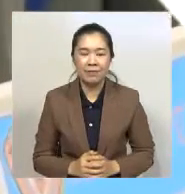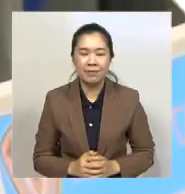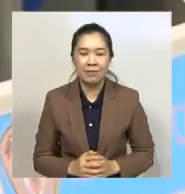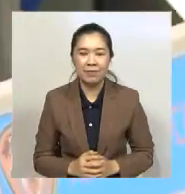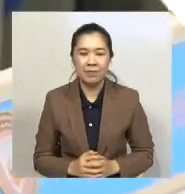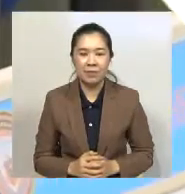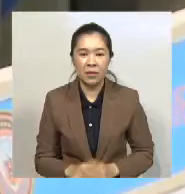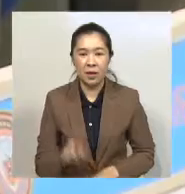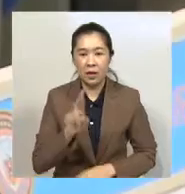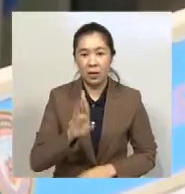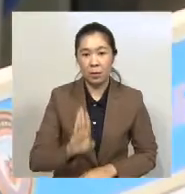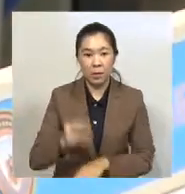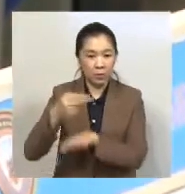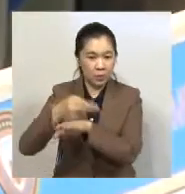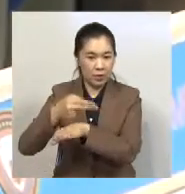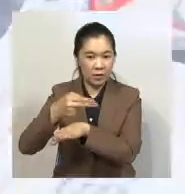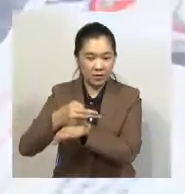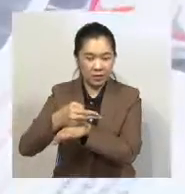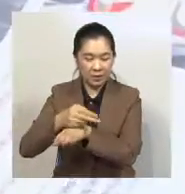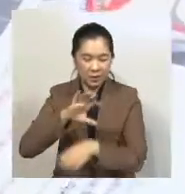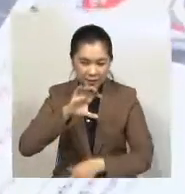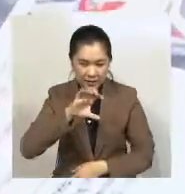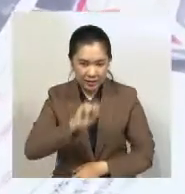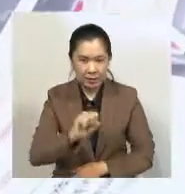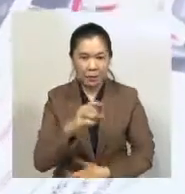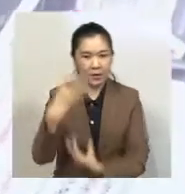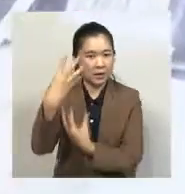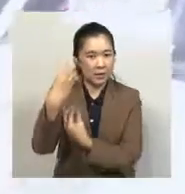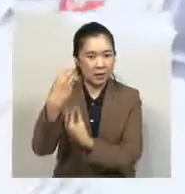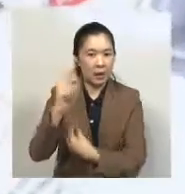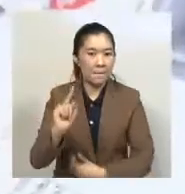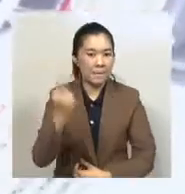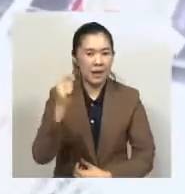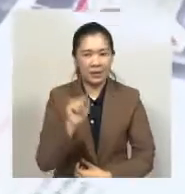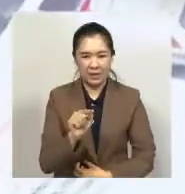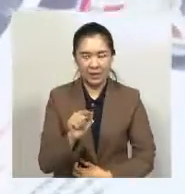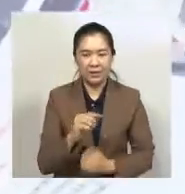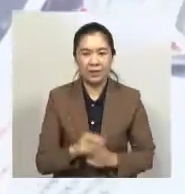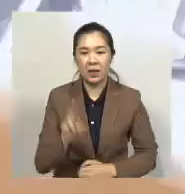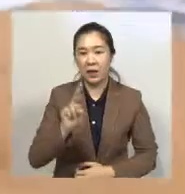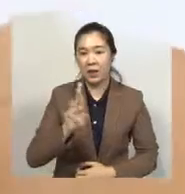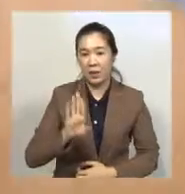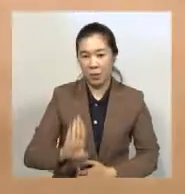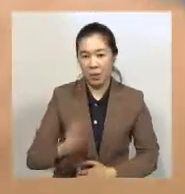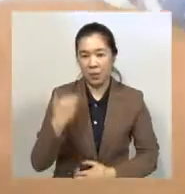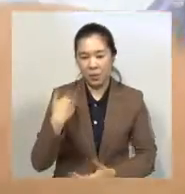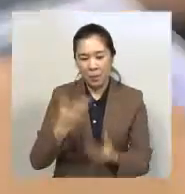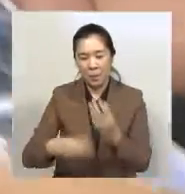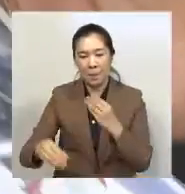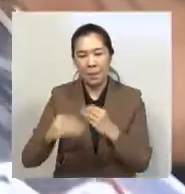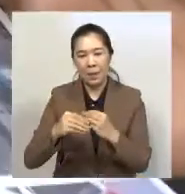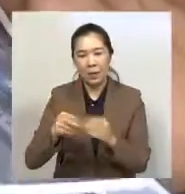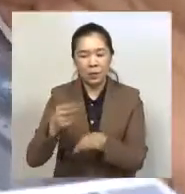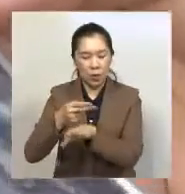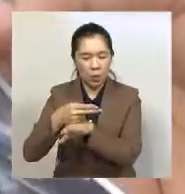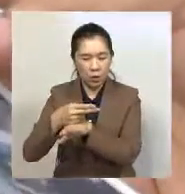สำหรับระบบตรวจจับรถฝ่าฝืนสัญญาณไฟจราจรแบบใหม่ค่ะเขามีการเพิ่มระบบอินฟราเรดไปติดตั้งกับกล้